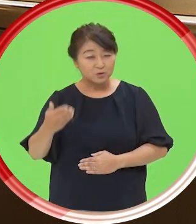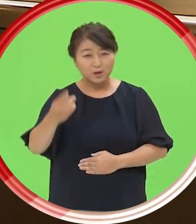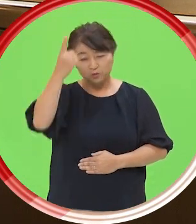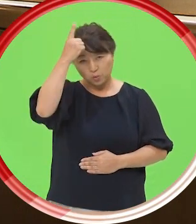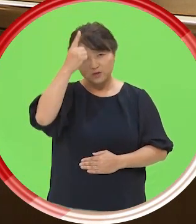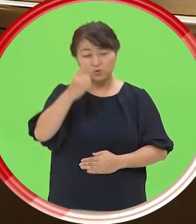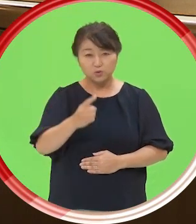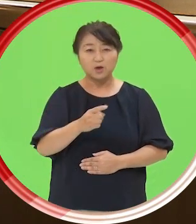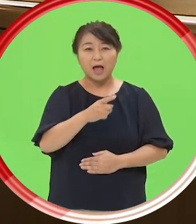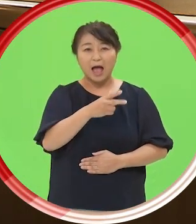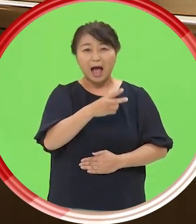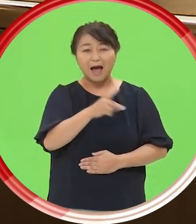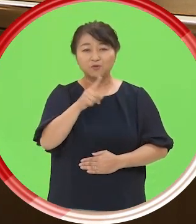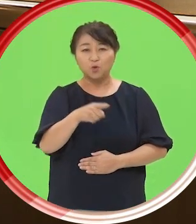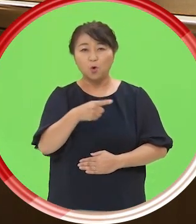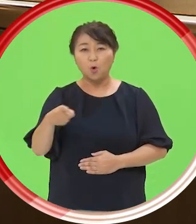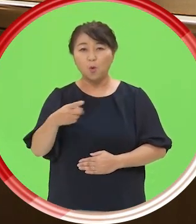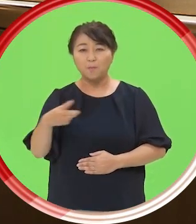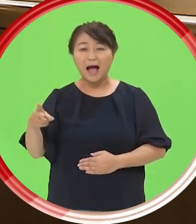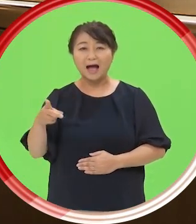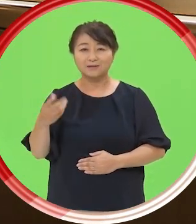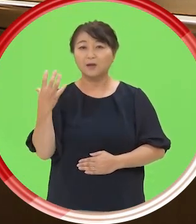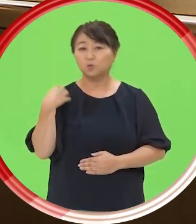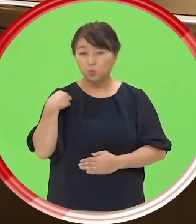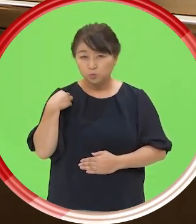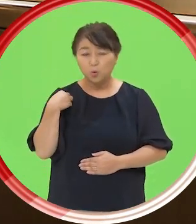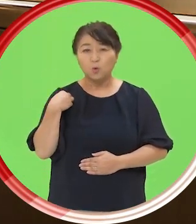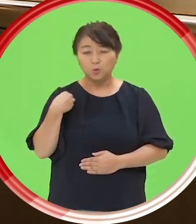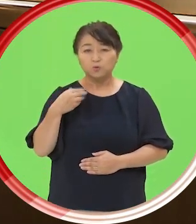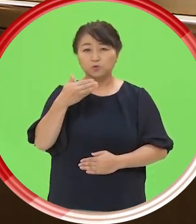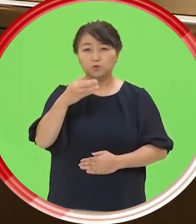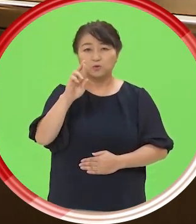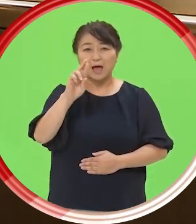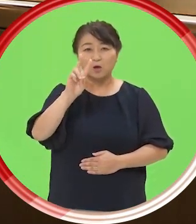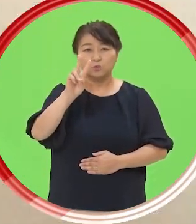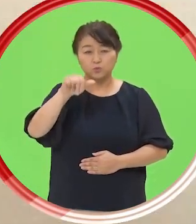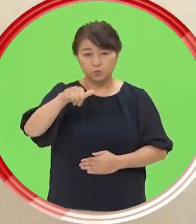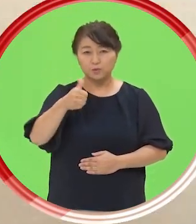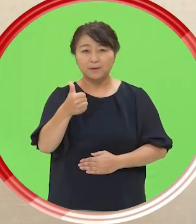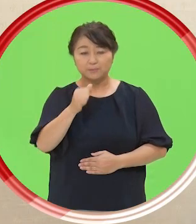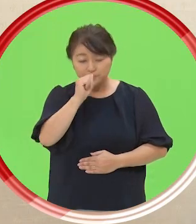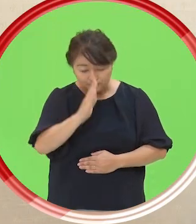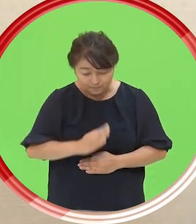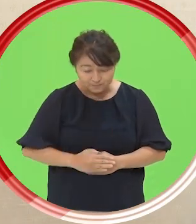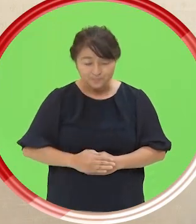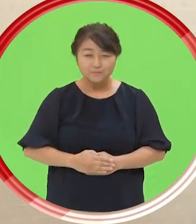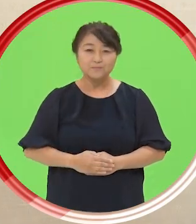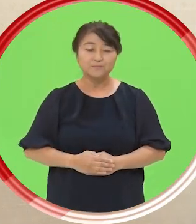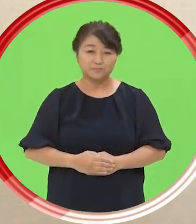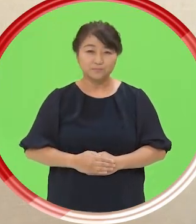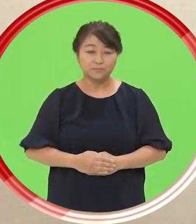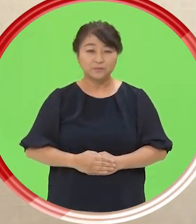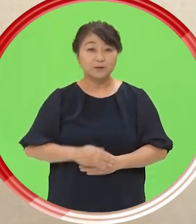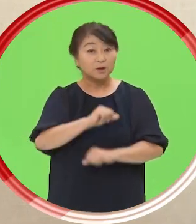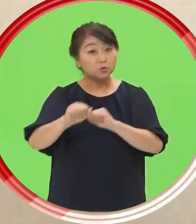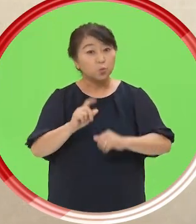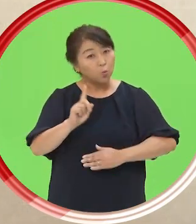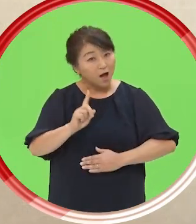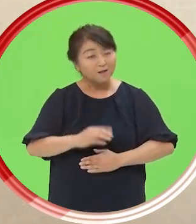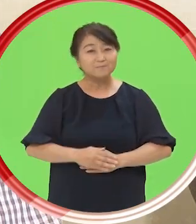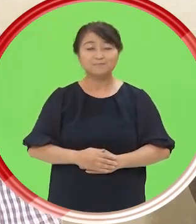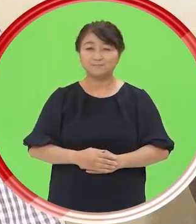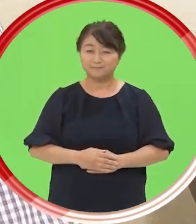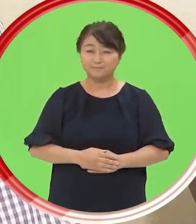ドイツハノーバー市担当のクラウスさんです。よろしくお願いします。 よろしくお願いします。 実際にどんな活動をしています